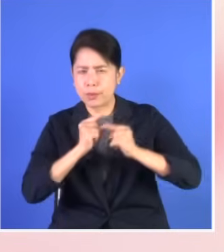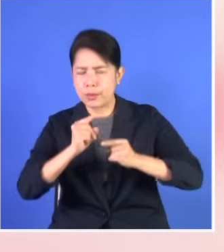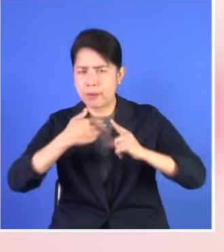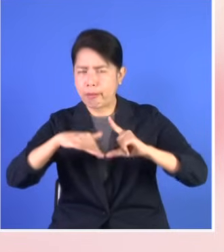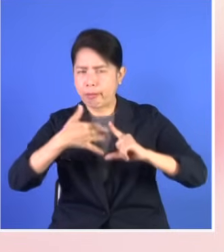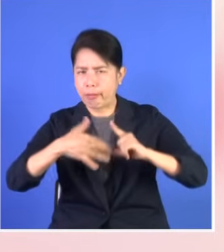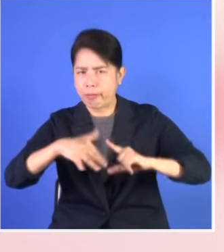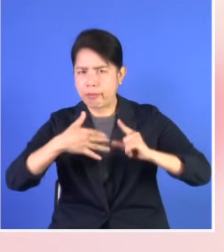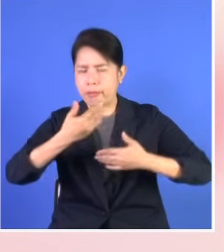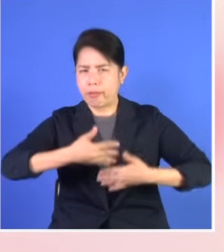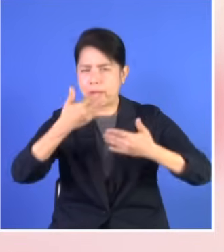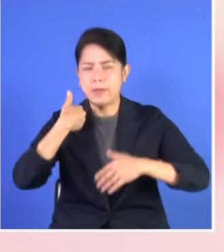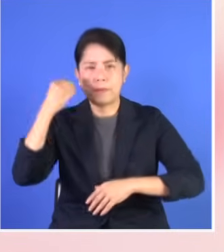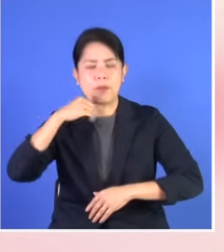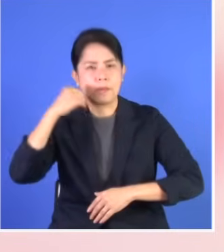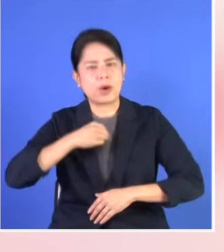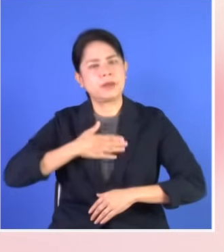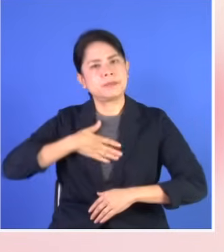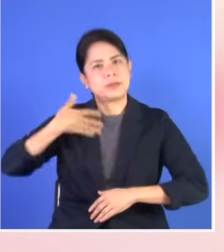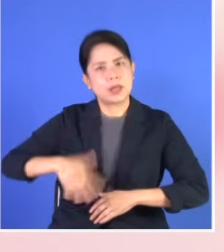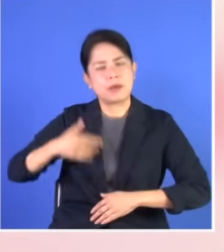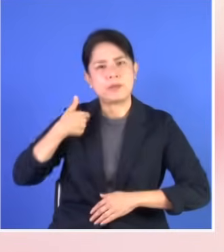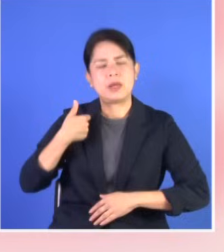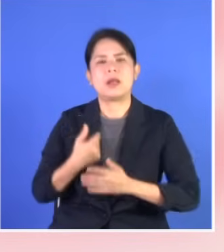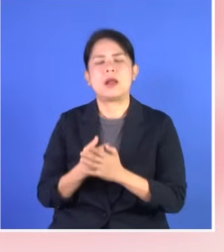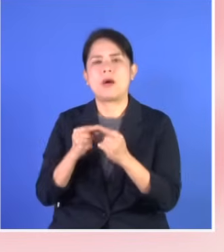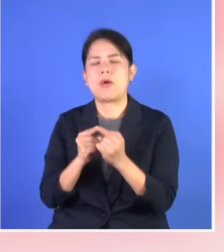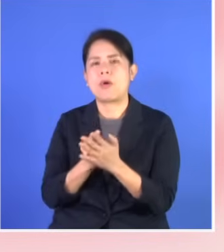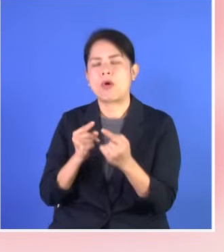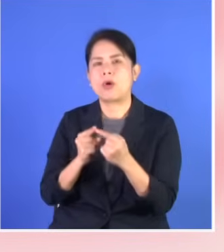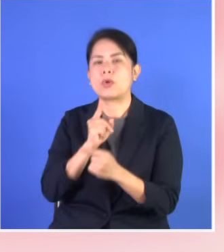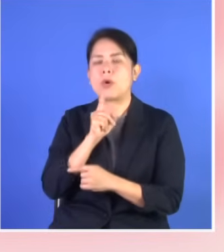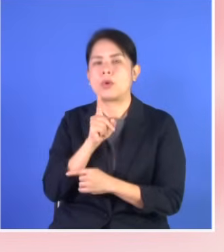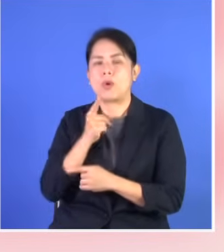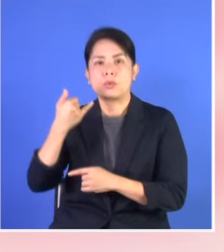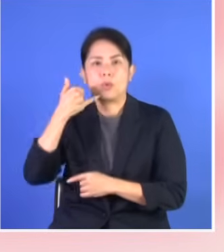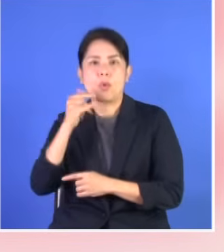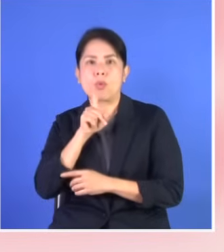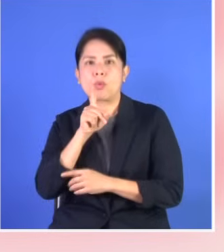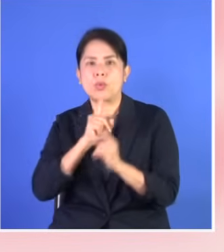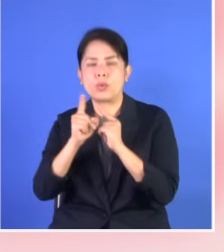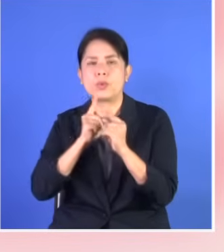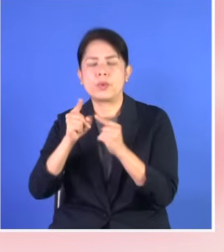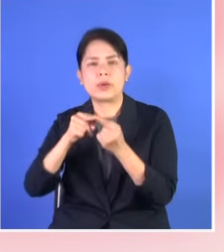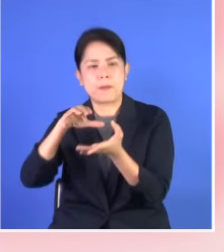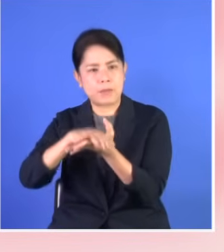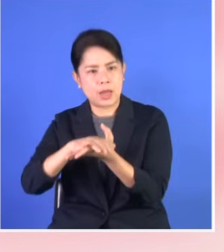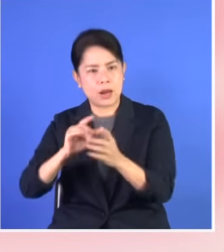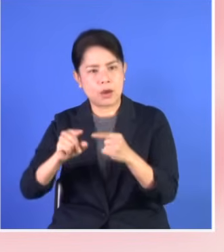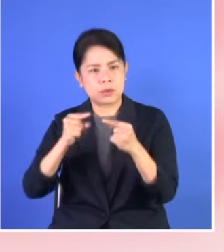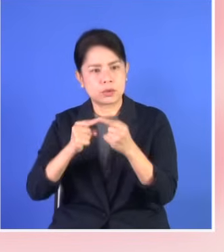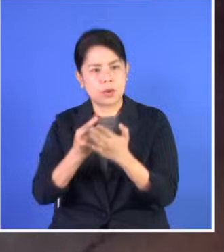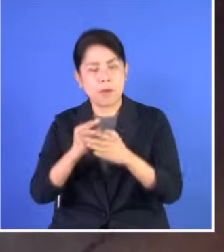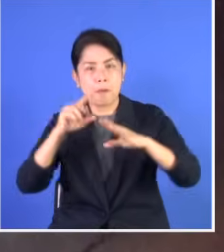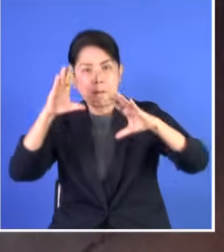เมื่อตอนตีหนึ่งเนี่ยได้โทรศัพท์คุยกับเมียนะฮะแล้วก็วางสายไปตี2เนี่ยนะครับไม่ทราบว่าไม่ได้เอะใจเลยกระทั่งออกไปขับร